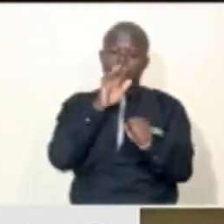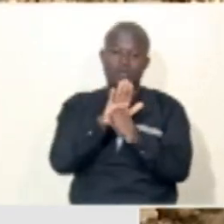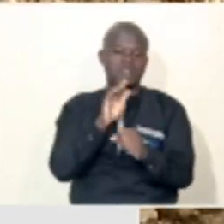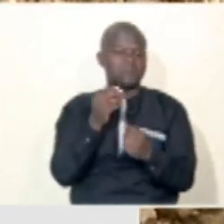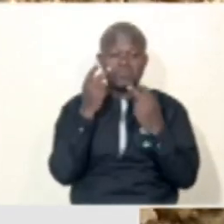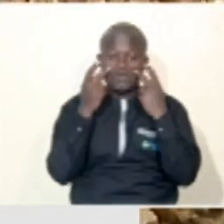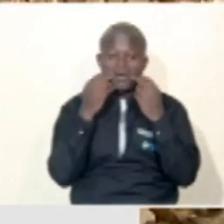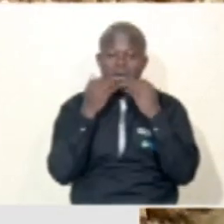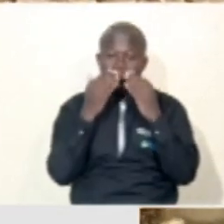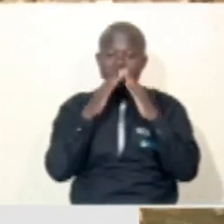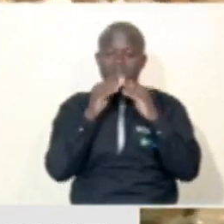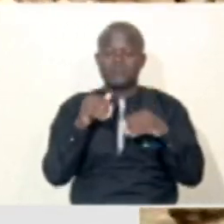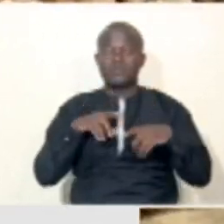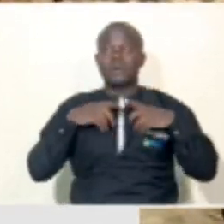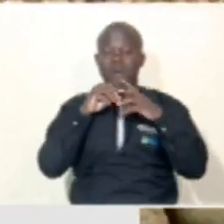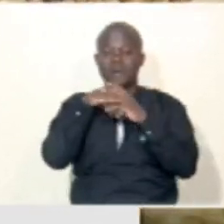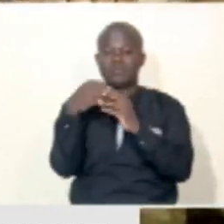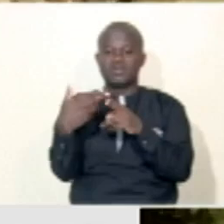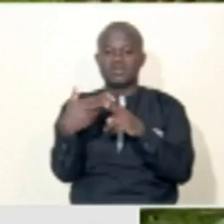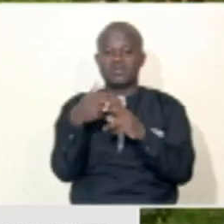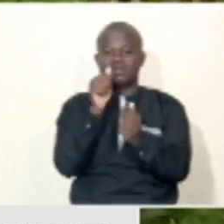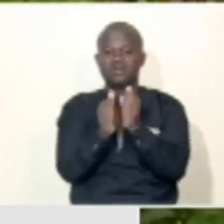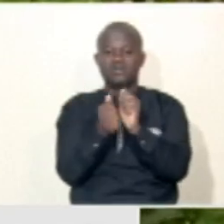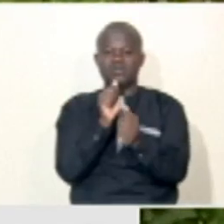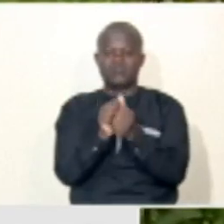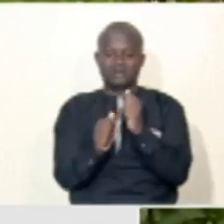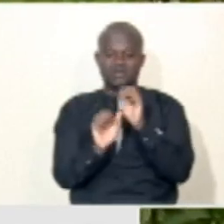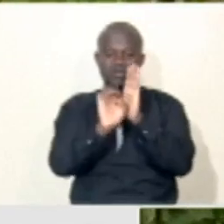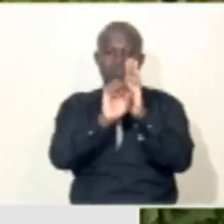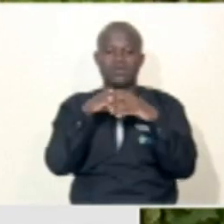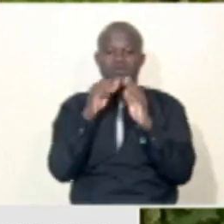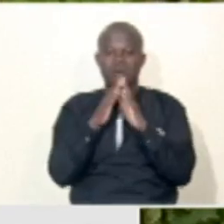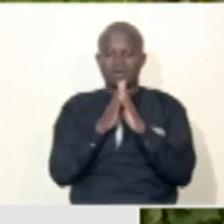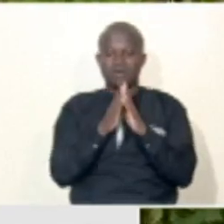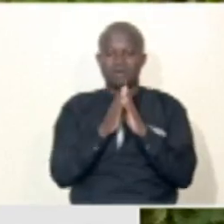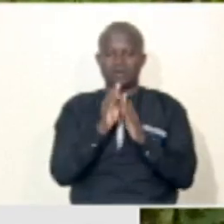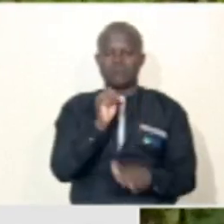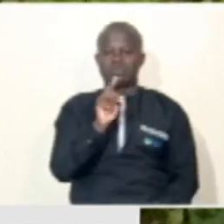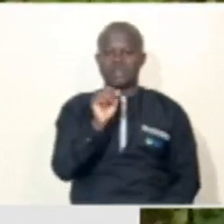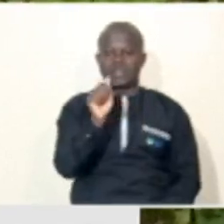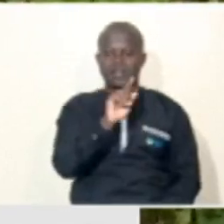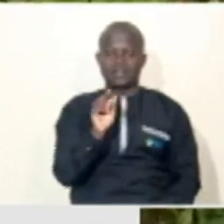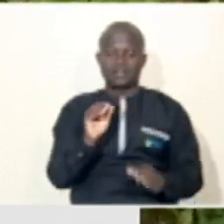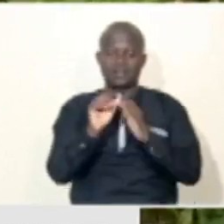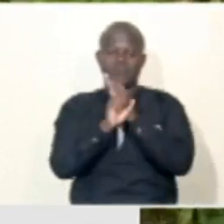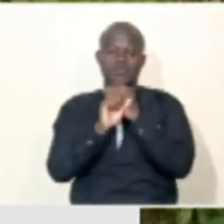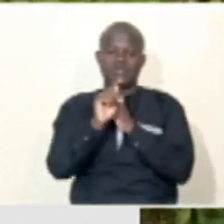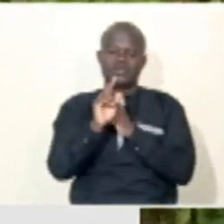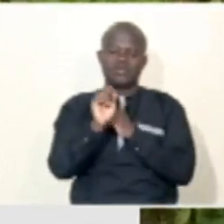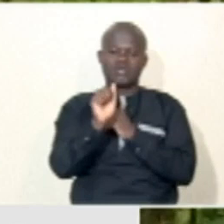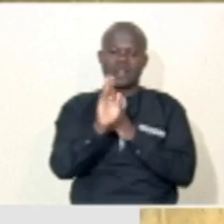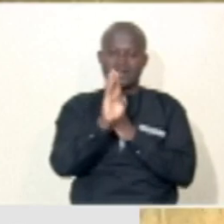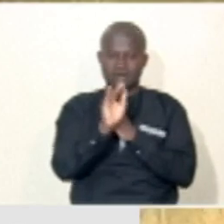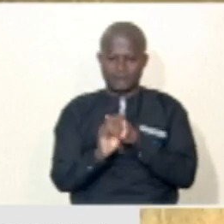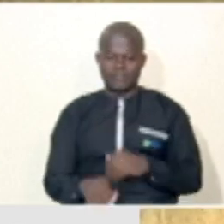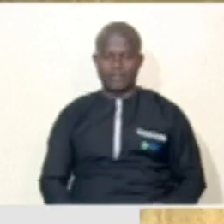ntibabibona yemwe ngo n'inzu bari batujwemo zikaba zenda kubagwaho urugero nabo mu mudugudu wa Urunazi uherereye mu murenge wa Kitabi mu karere ka